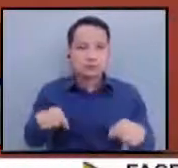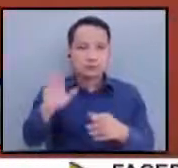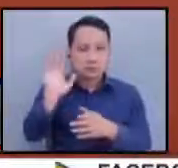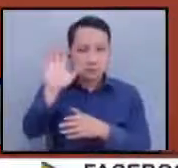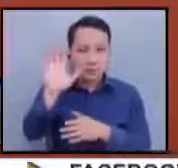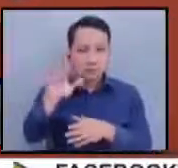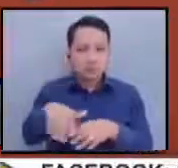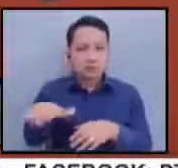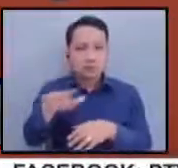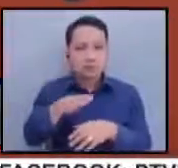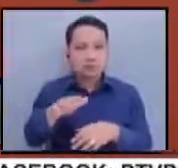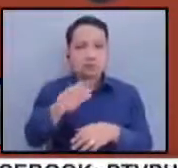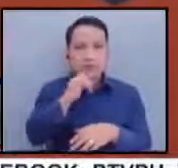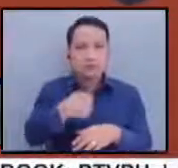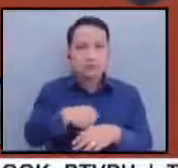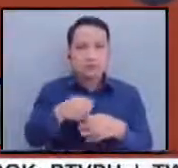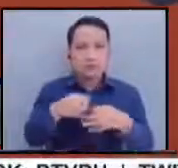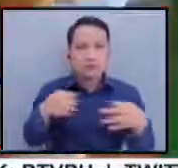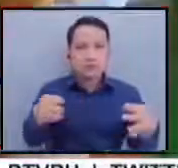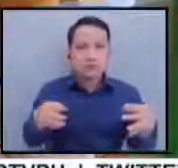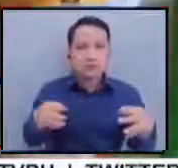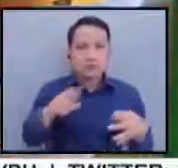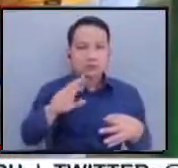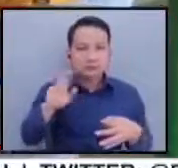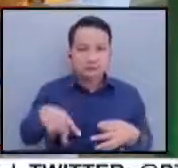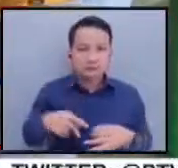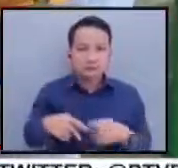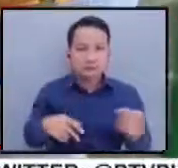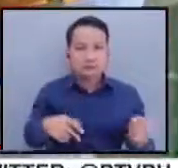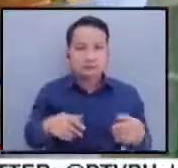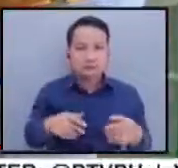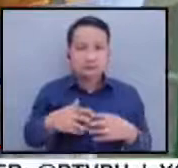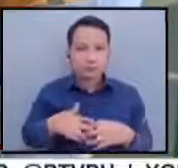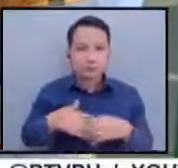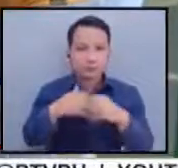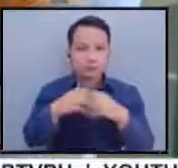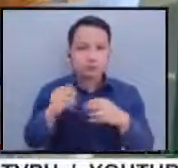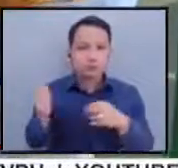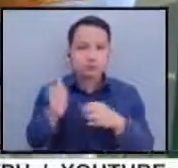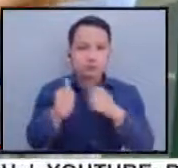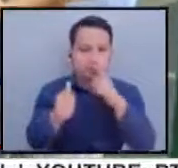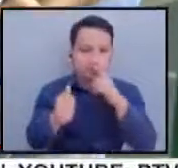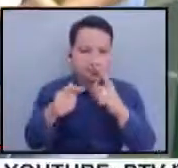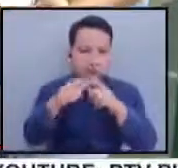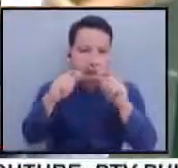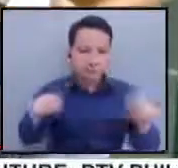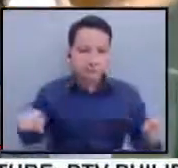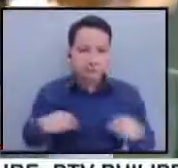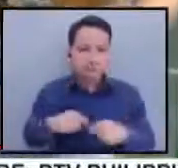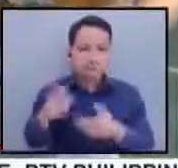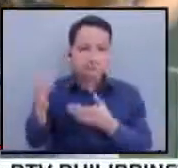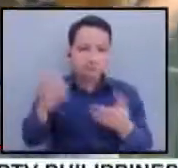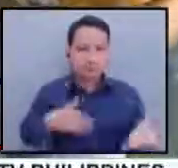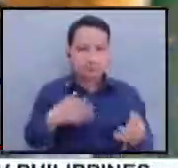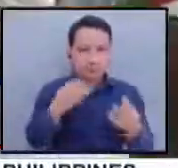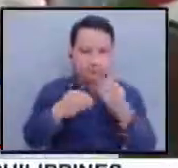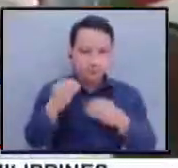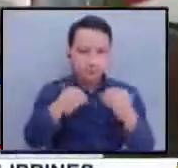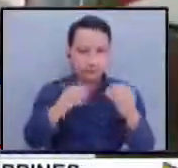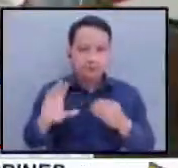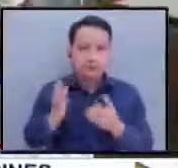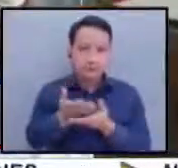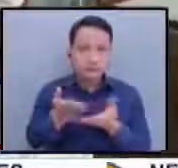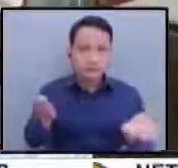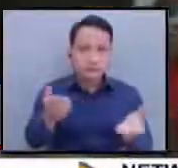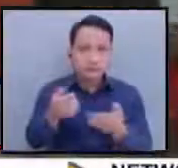sa lumang barangay hall ng UP Campus. Nagtayo rin sila ng isang tent upang paglagyan ng pagkain sa mga